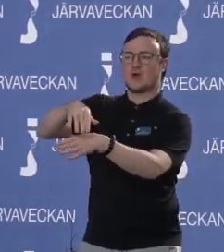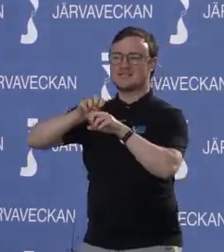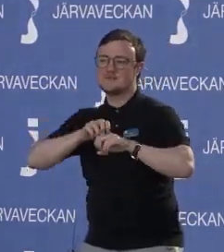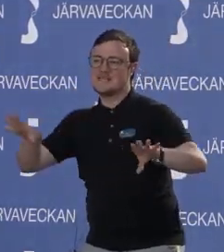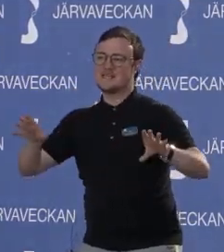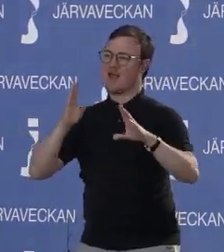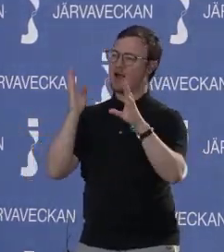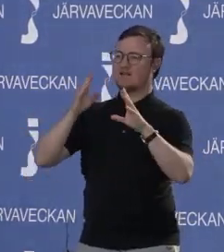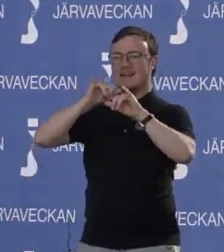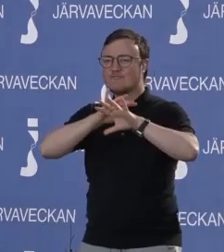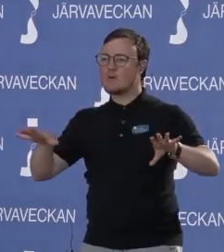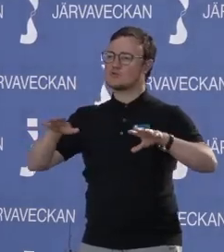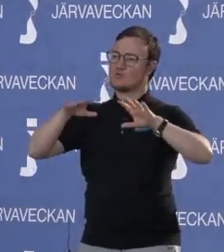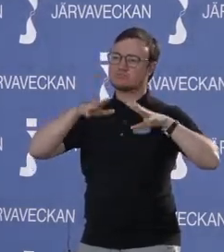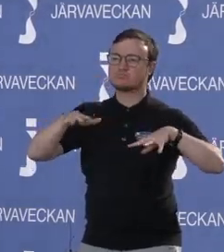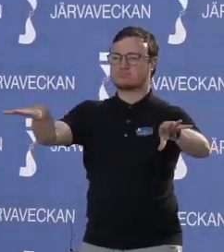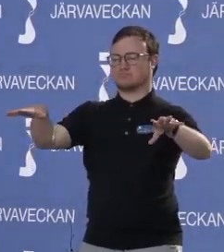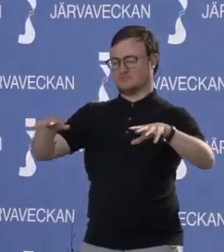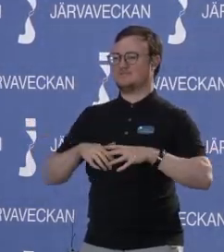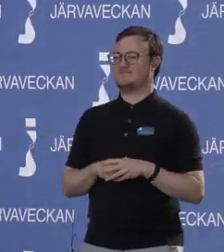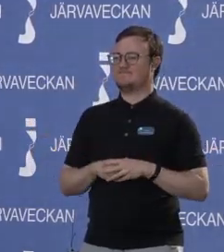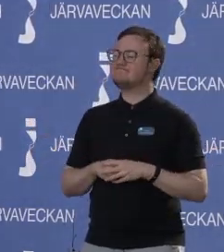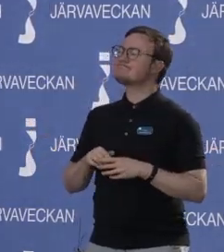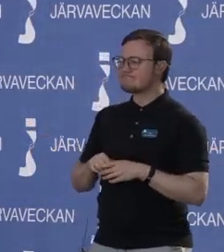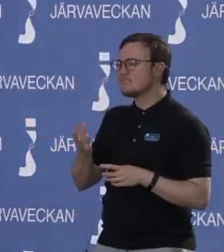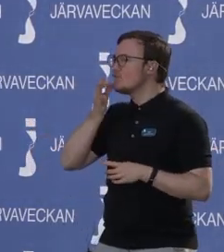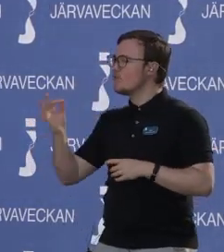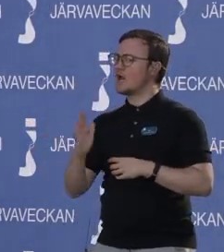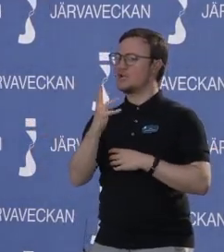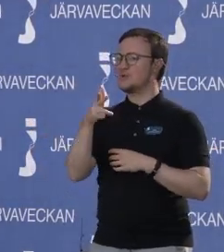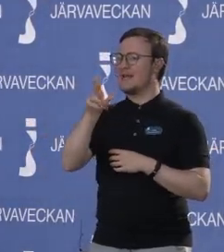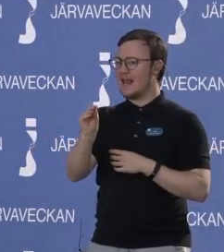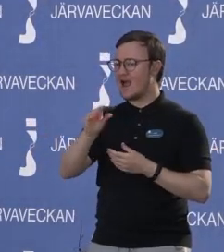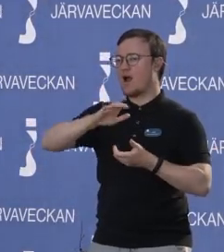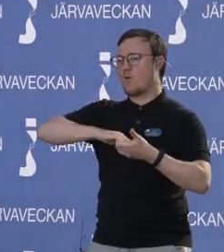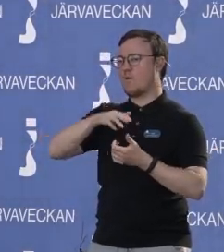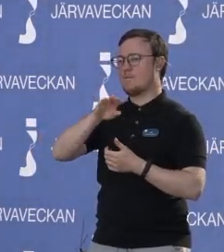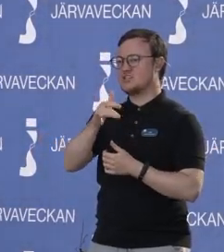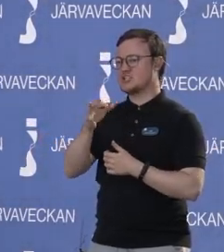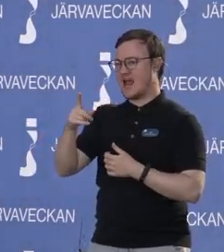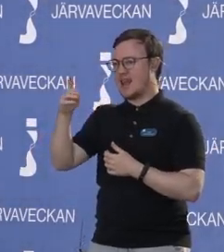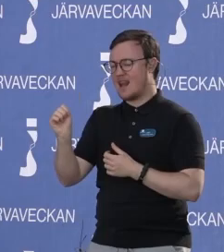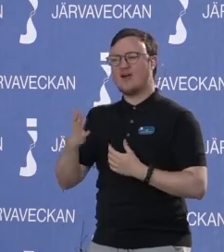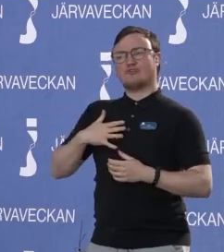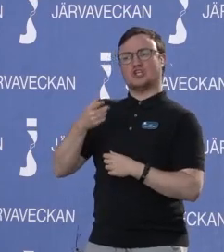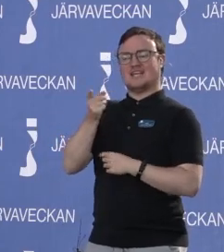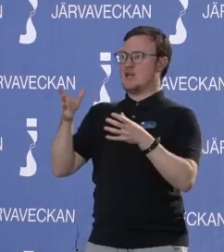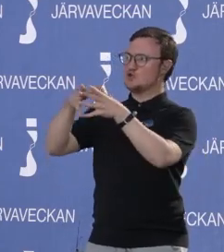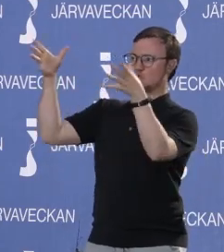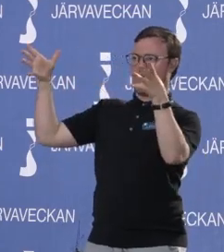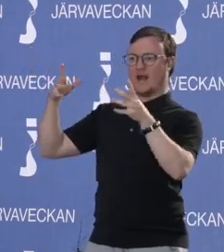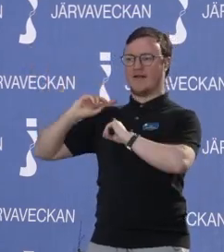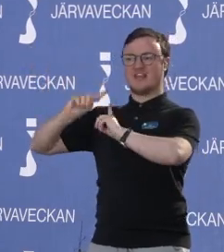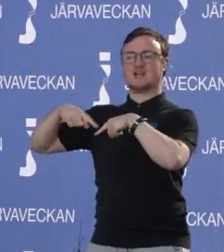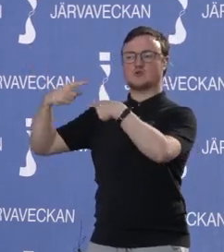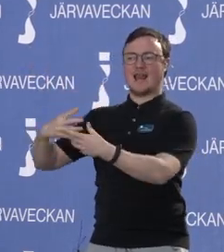information, och det ser vi väldigt mycket fram emot. Julia och Michelle, vad tycker ni om de stora traditionella medierna? Är de bra på att